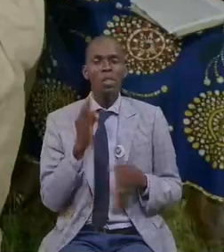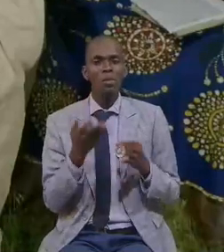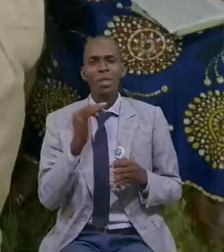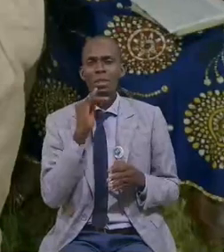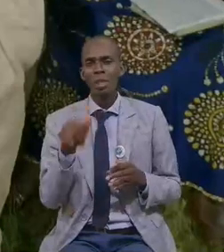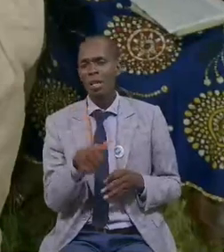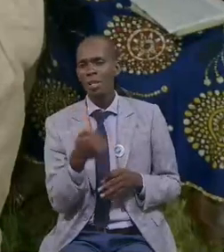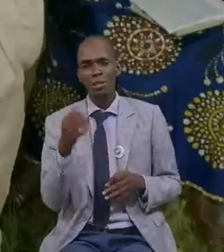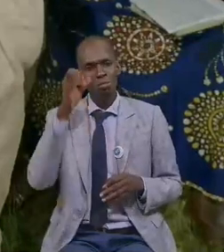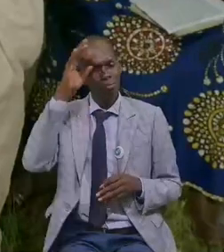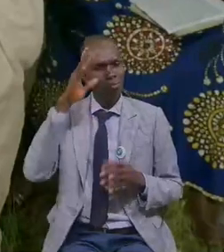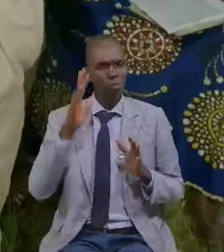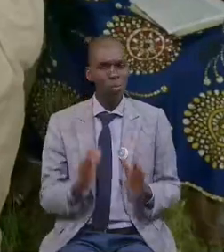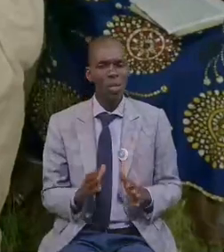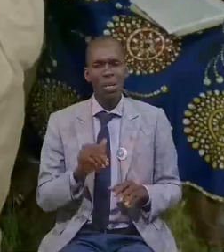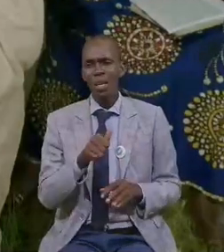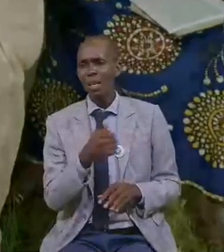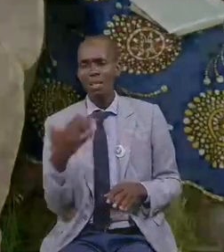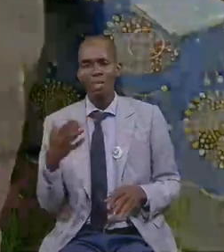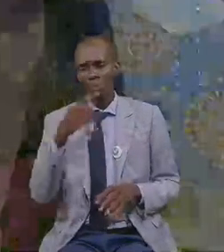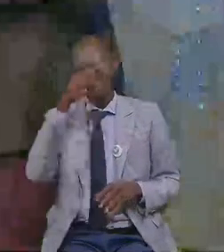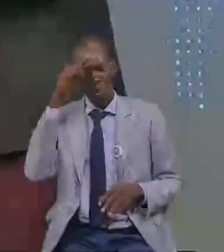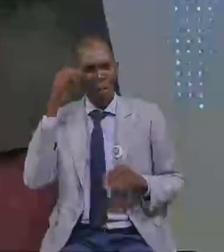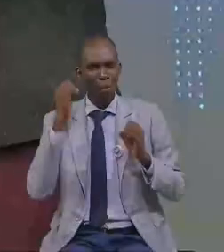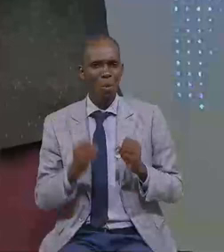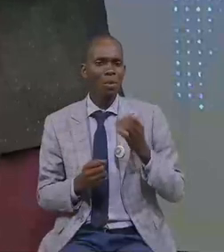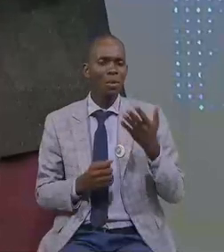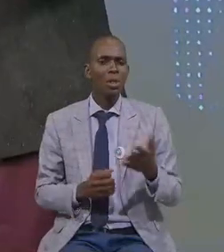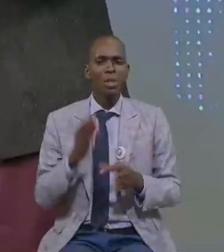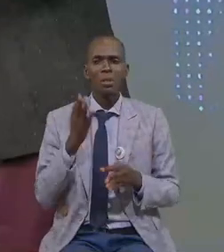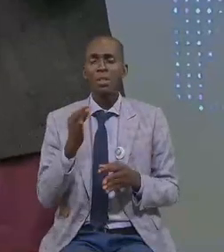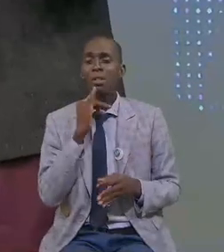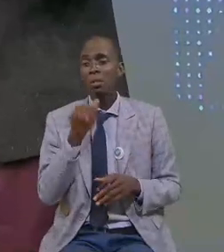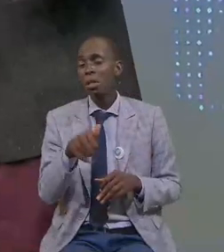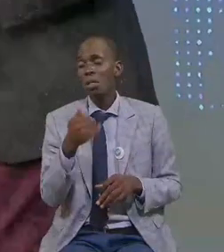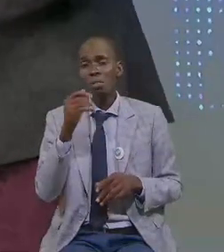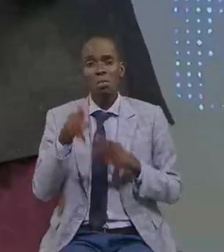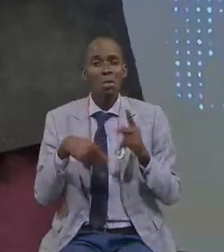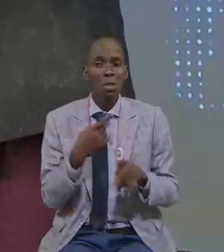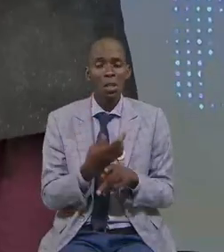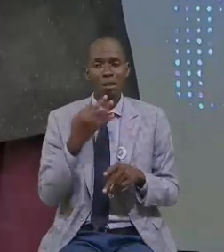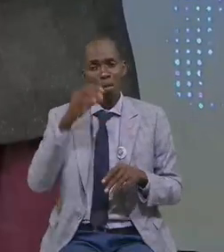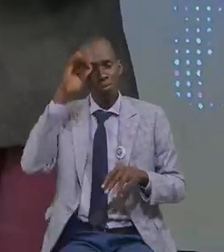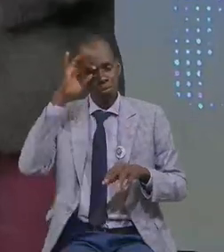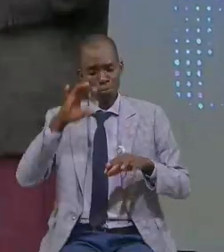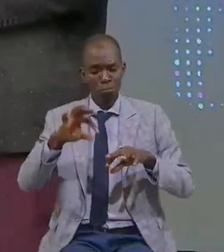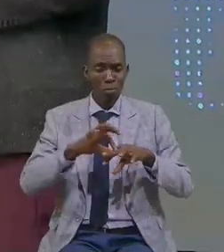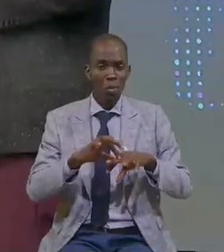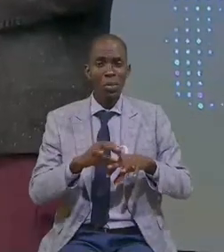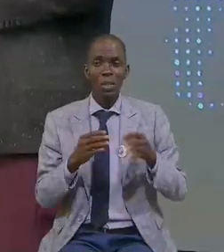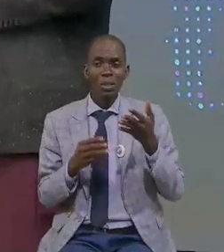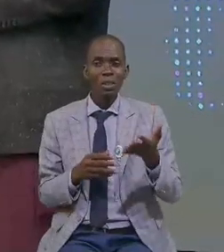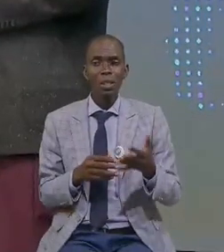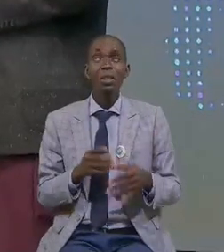talisman, s'il y a un gris là-bas, s'il y a une amulette là-bas, s'il y a un anneau là-bas,